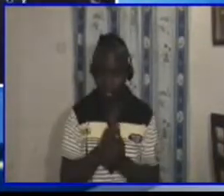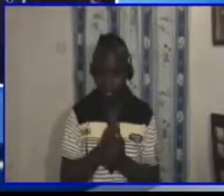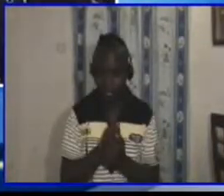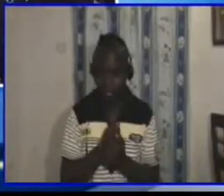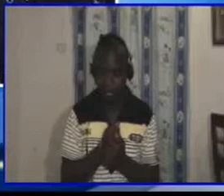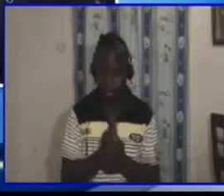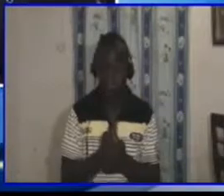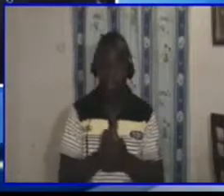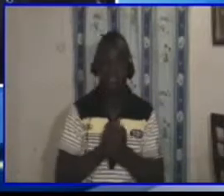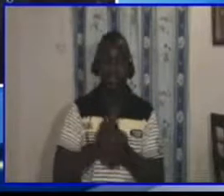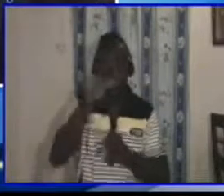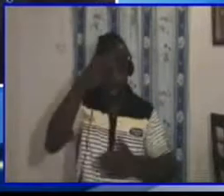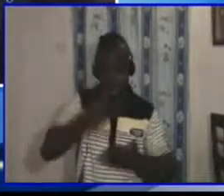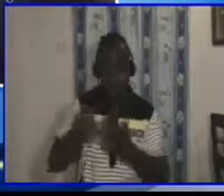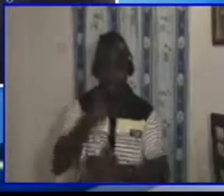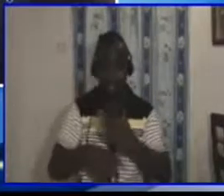nacque